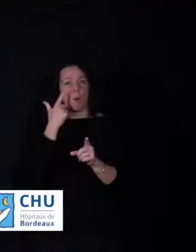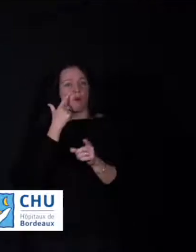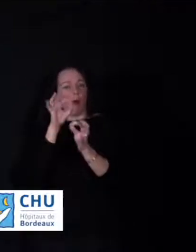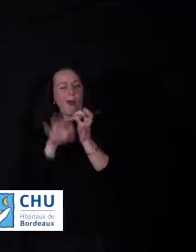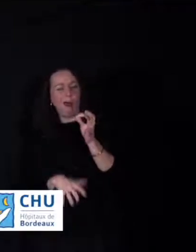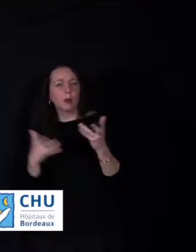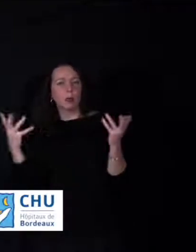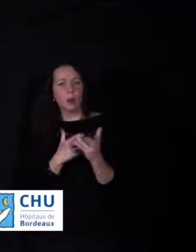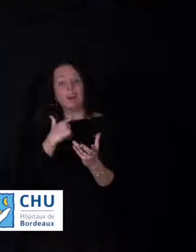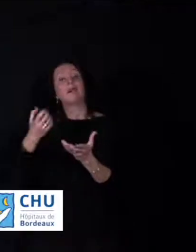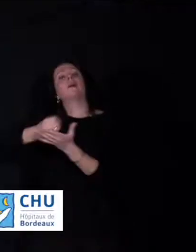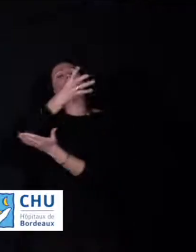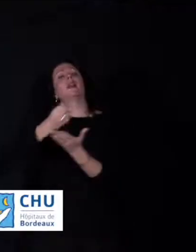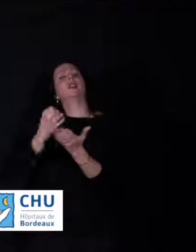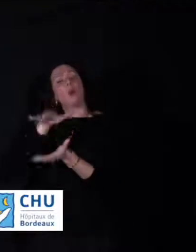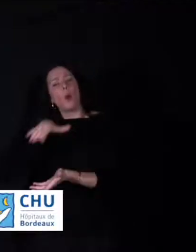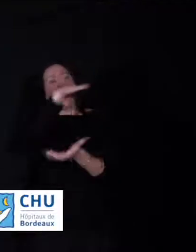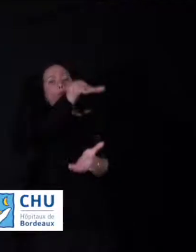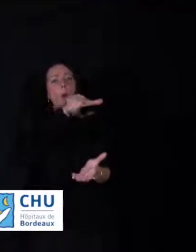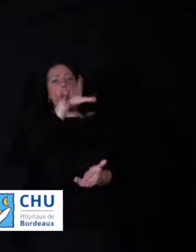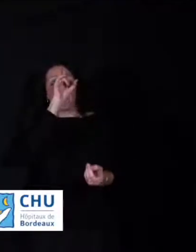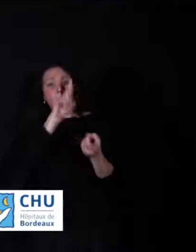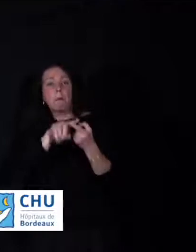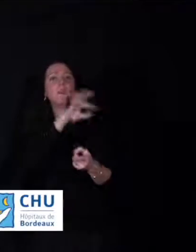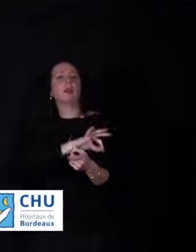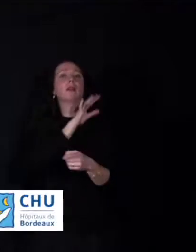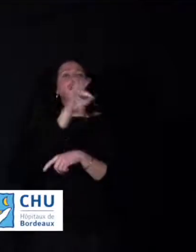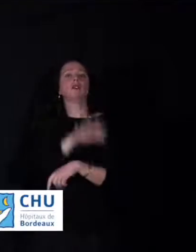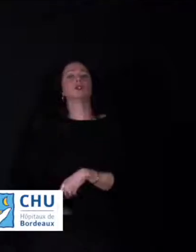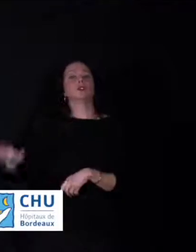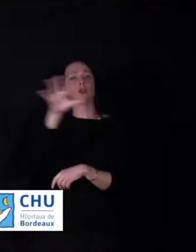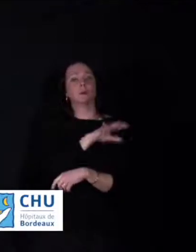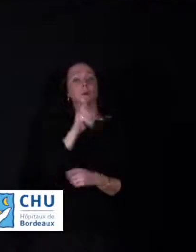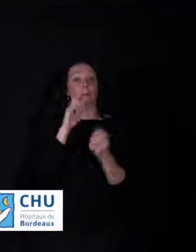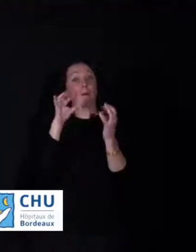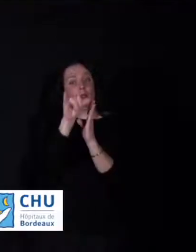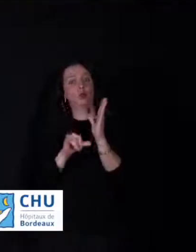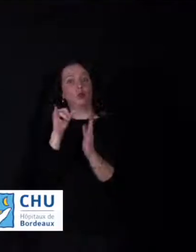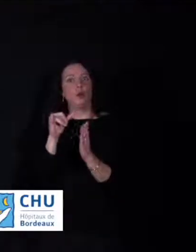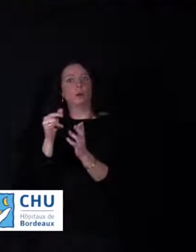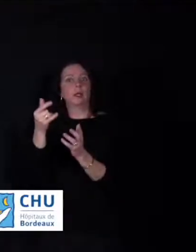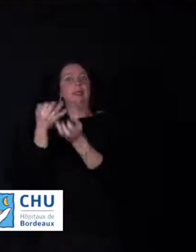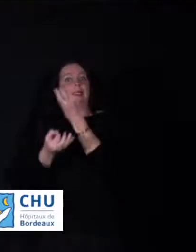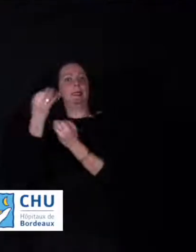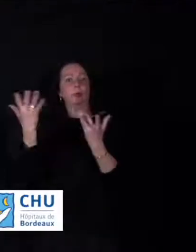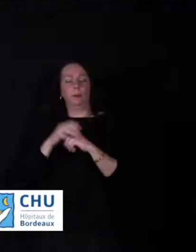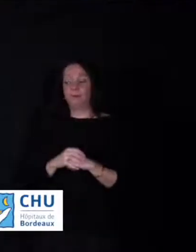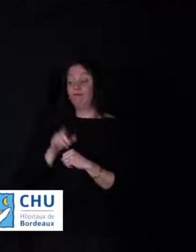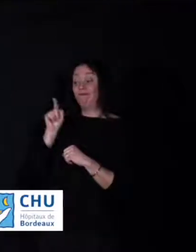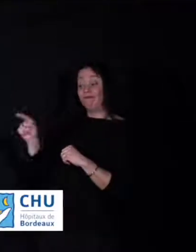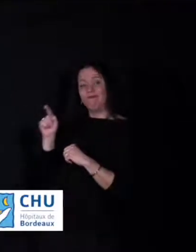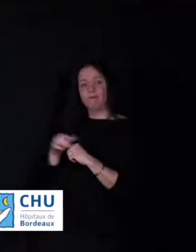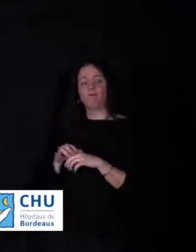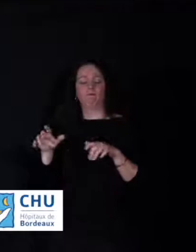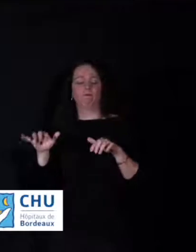était le niveau d'information sur la vaccination en France sur ce média-là. Brièvement, on a tapé